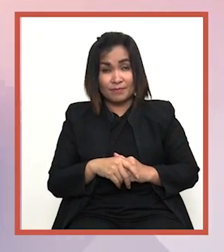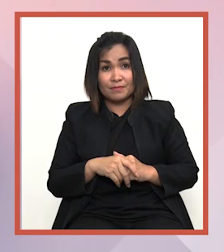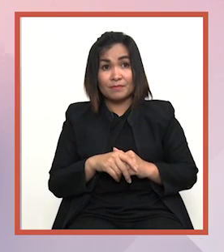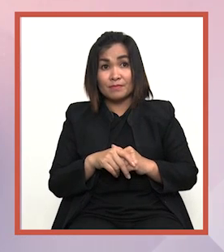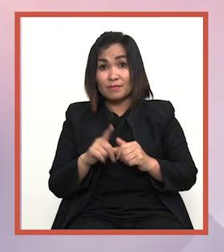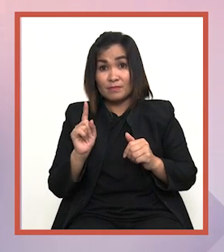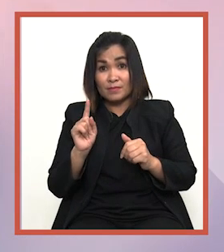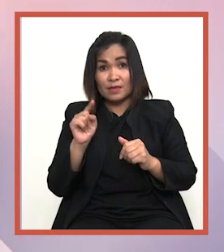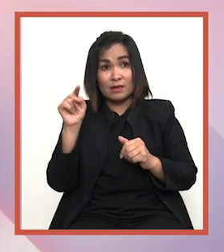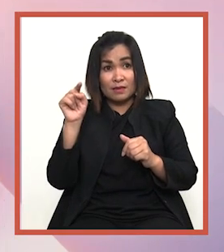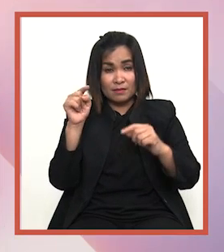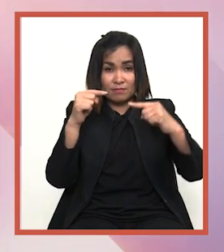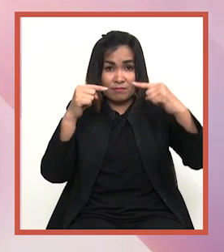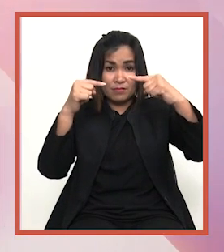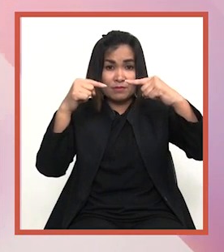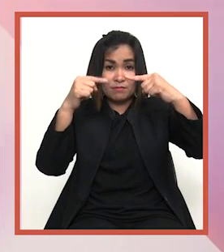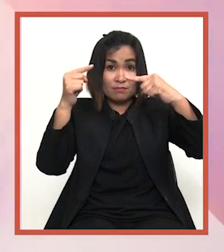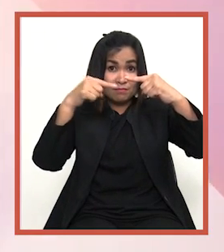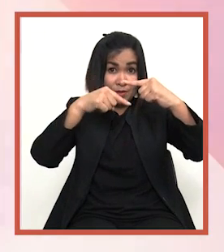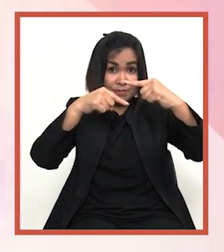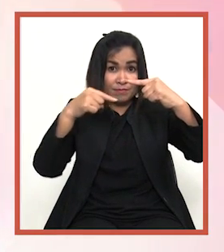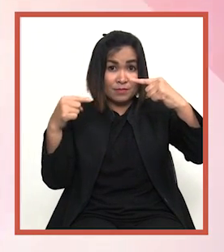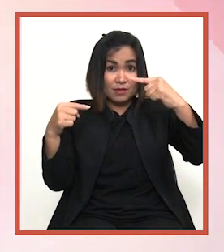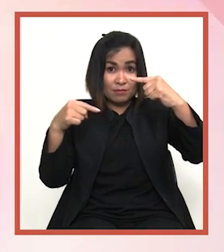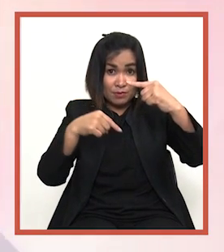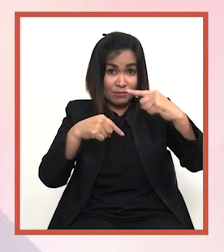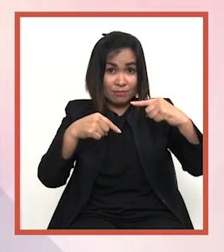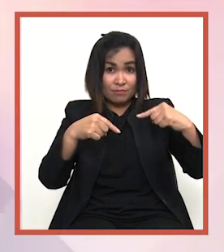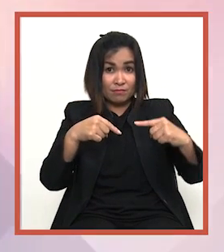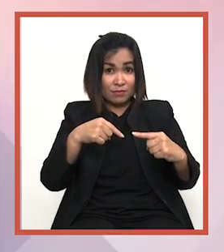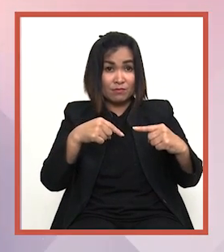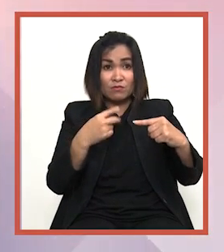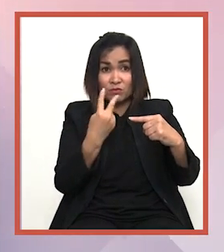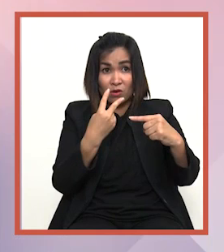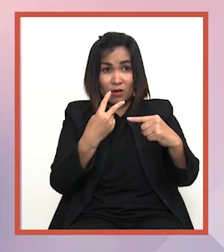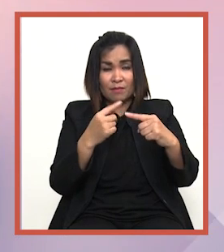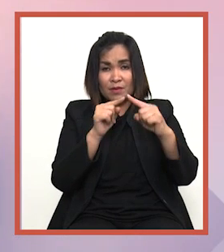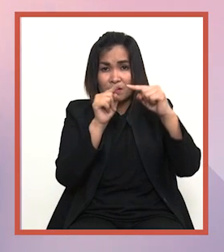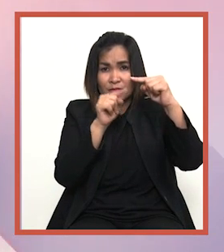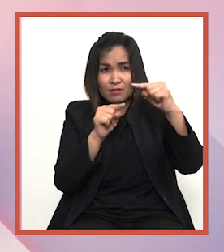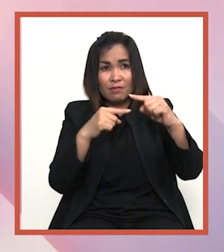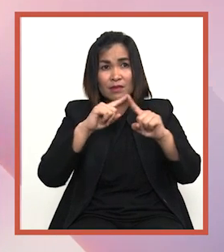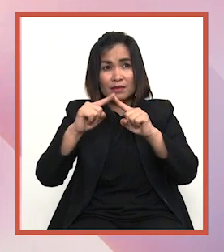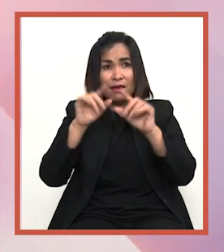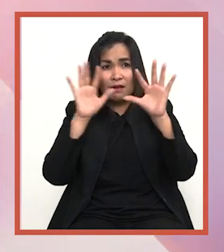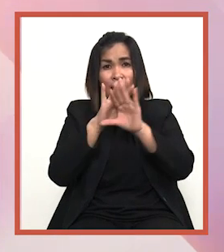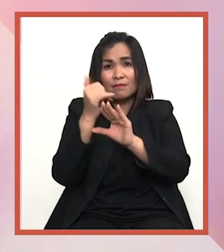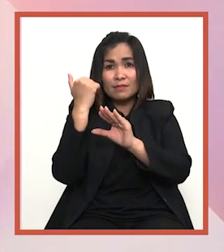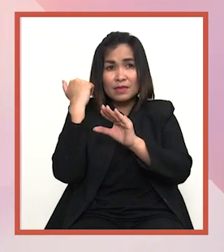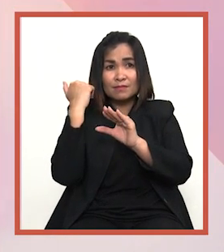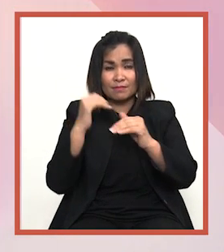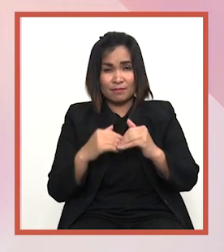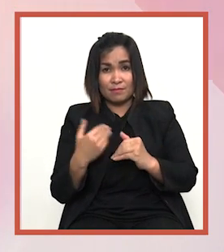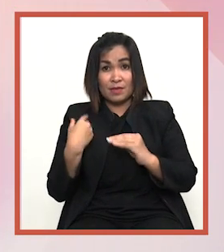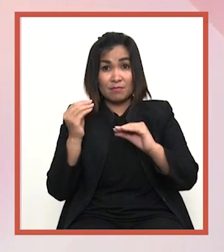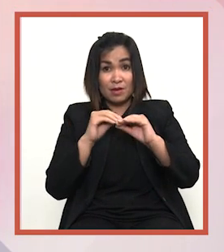ะแล้วก็ใช้เป็นเส้นนะครับในการลากสวิตช์นะครับส่วนสัญลักษณ์ต่างๆนะครับก็ยังคล้ายๆกับแบบเดิมนะครับ